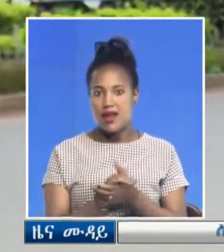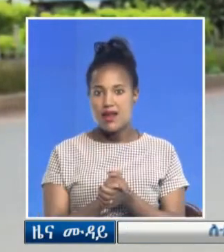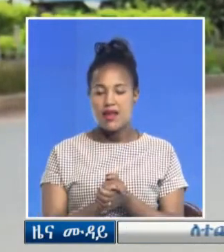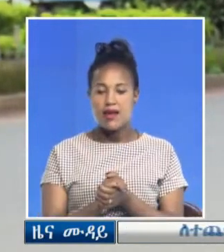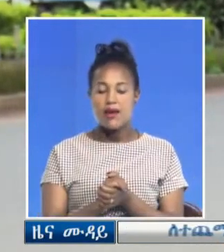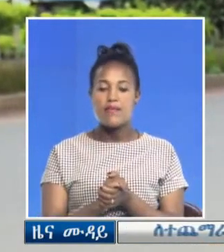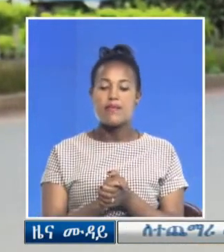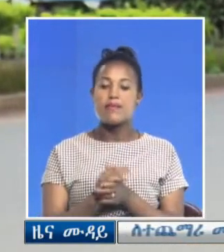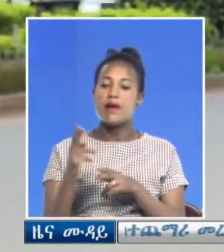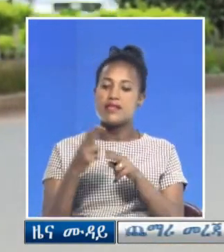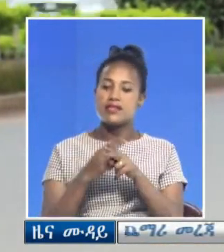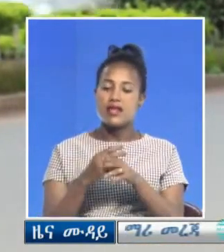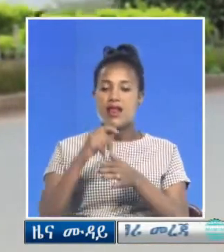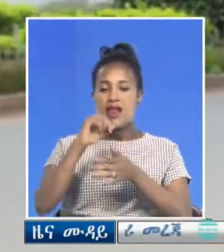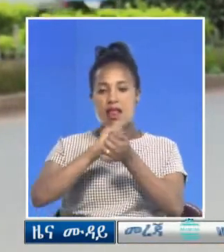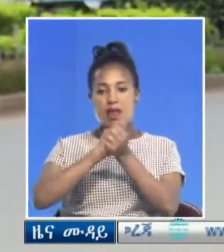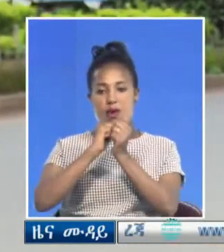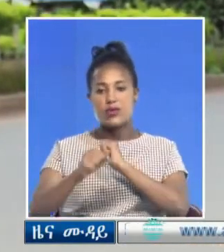አጭር ለውጥ ባጭር ጊዜ